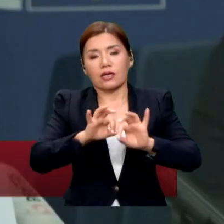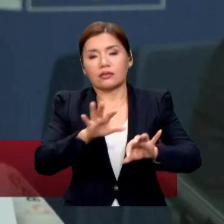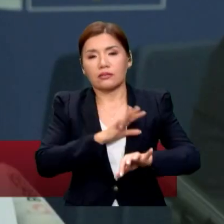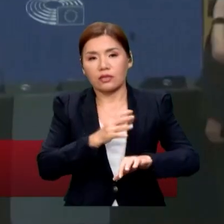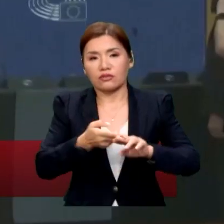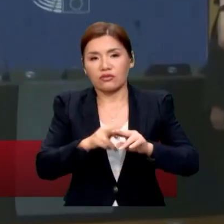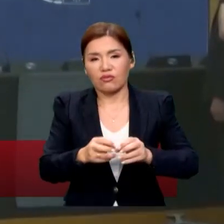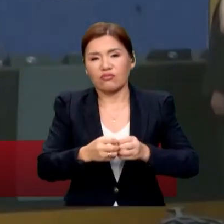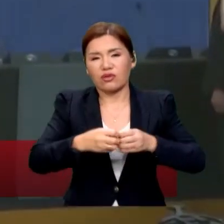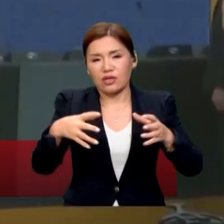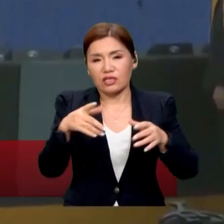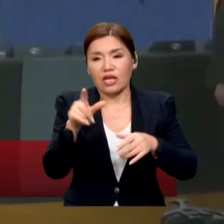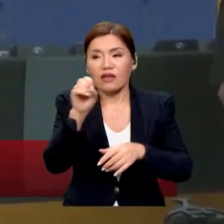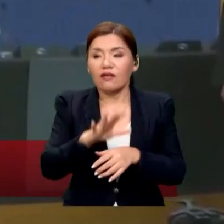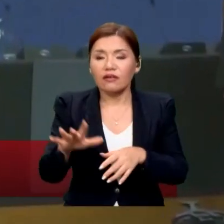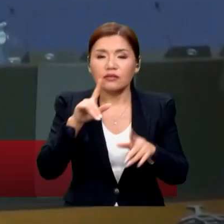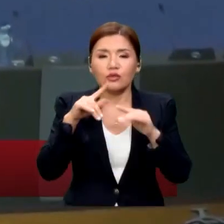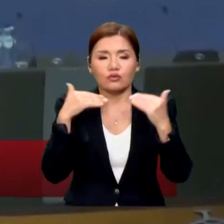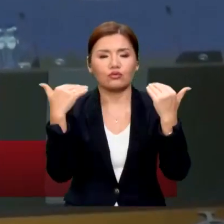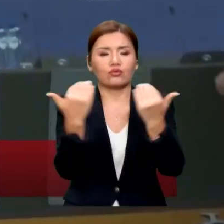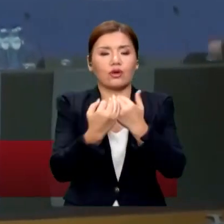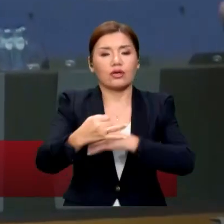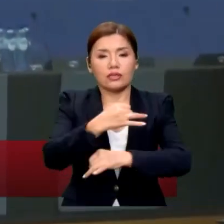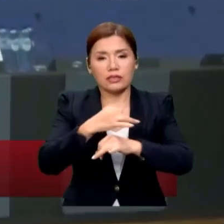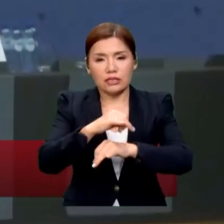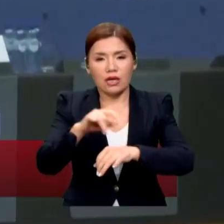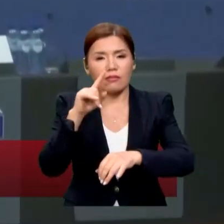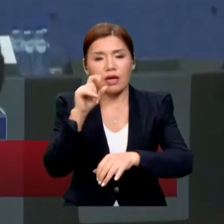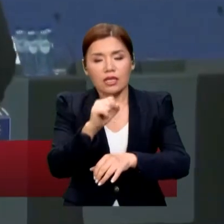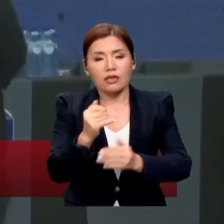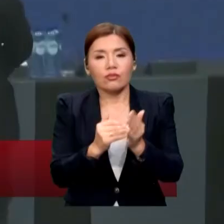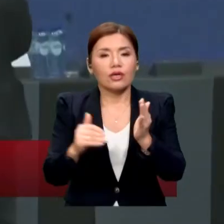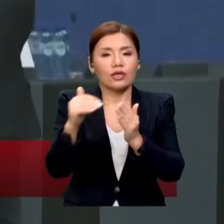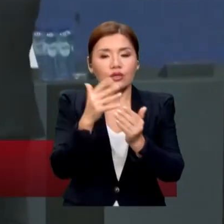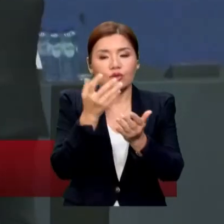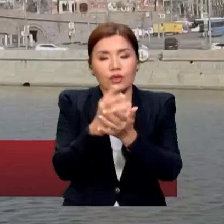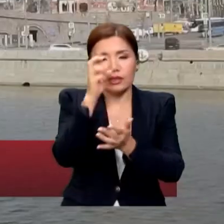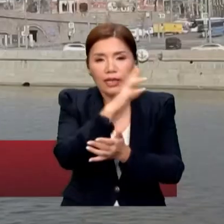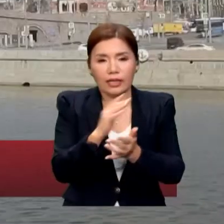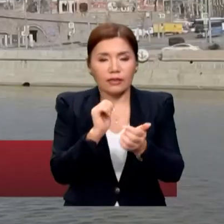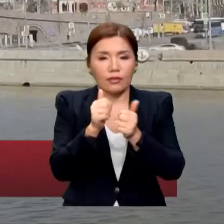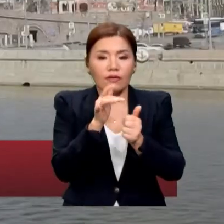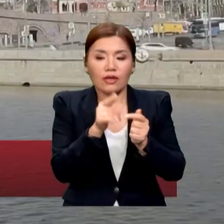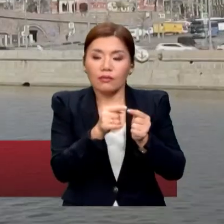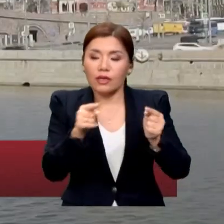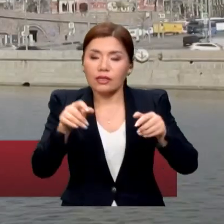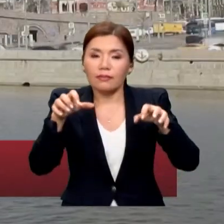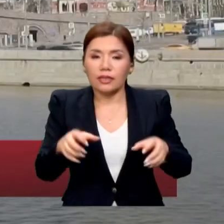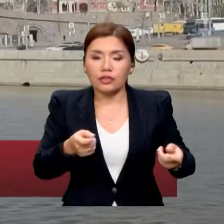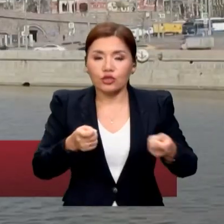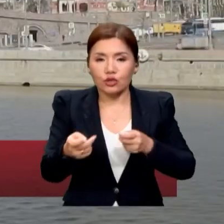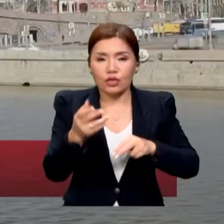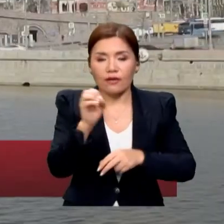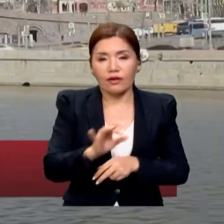Инцидент произошел в Европарламенте в Страсбурге, где Виктор Орбан обозначил приоритеты своей страны на период ее председательства в